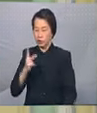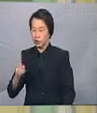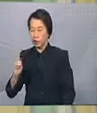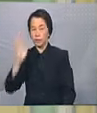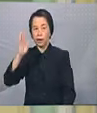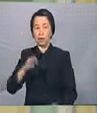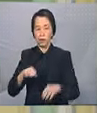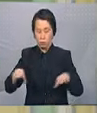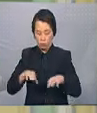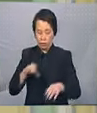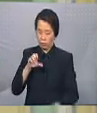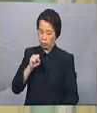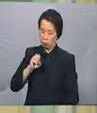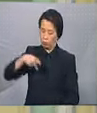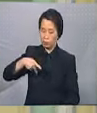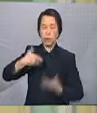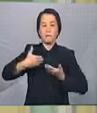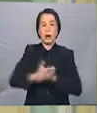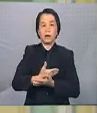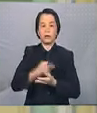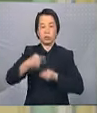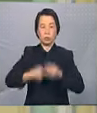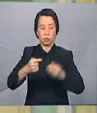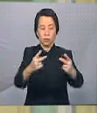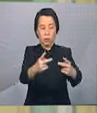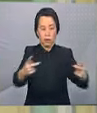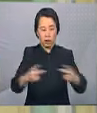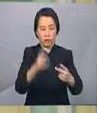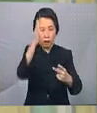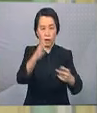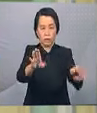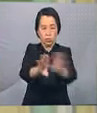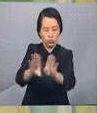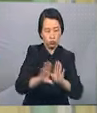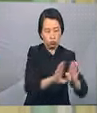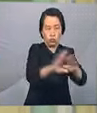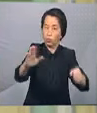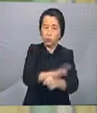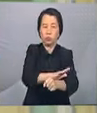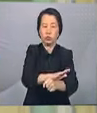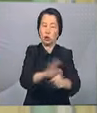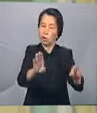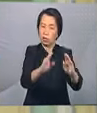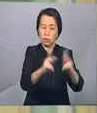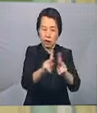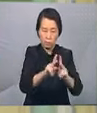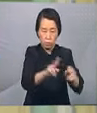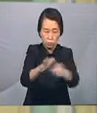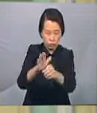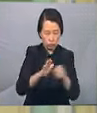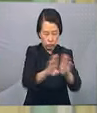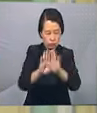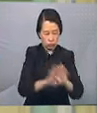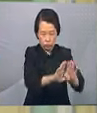dengan SOP yang baru mengenai kawasan yang akan di lockdown ini secara sepenuhnya.